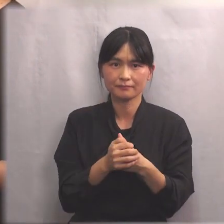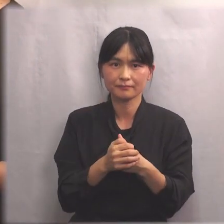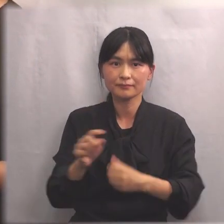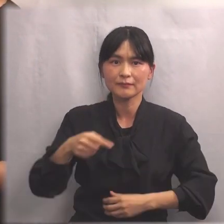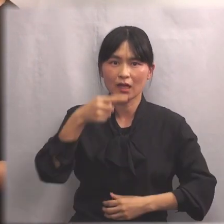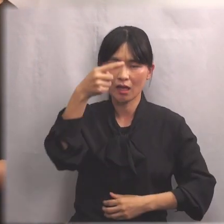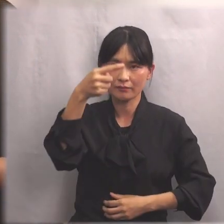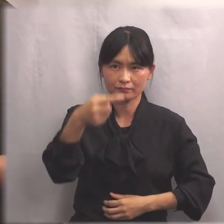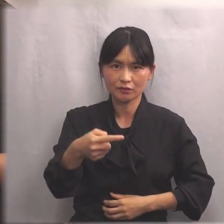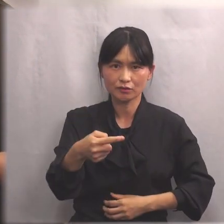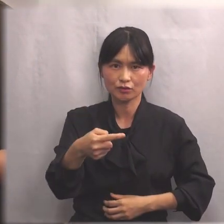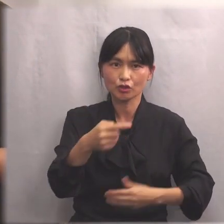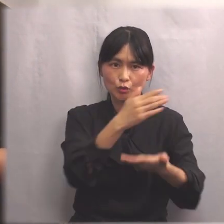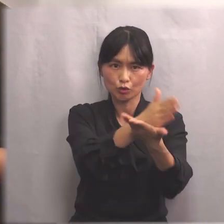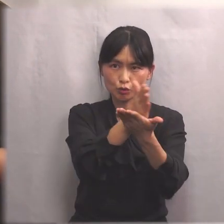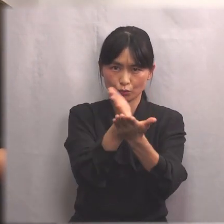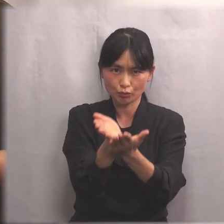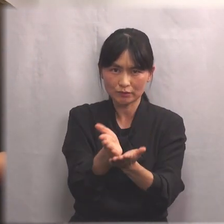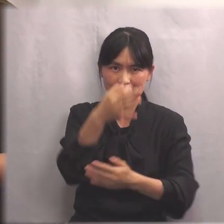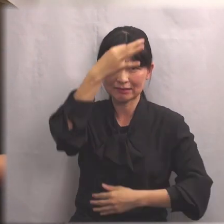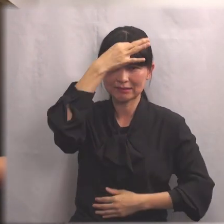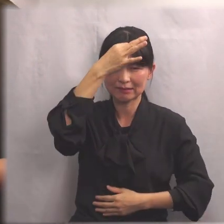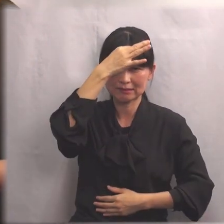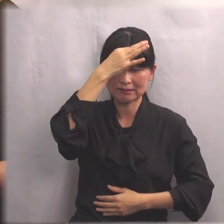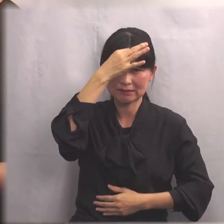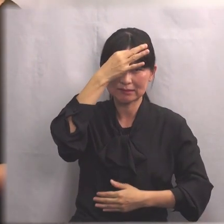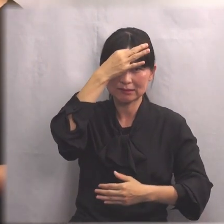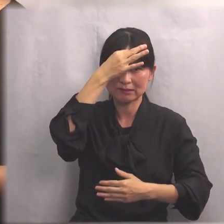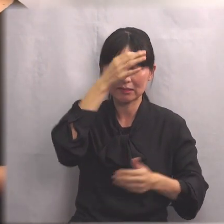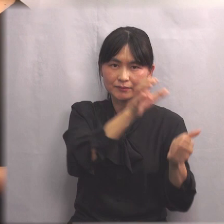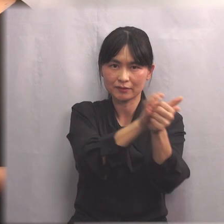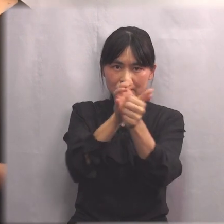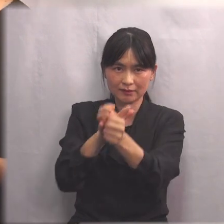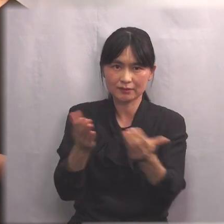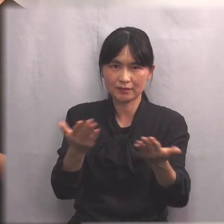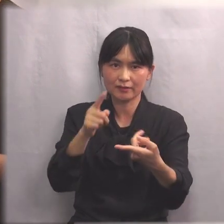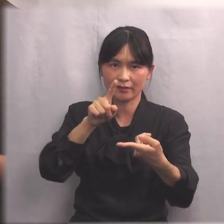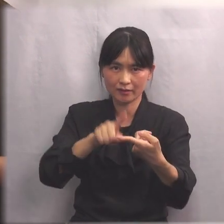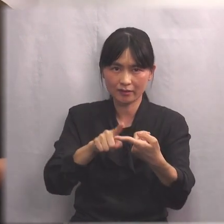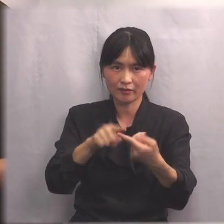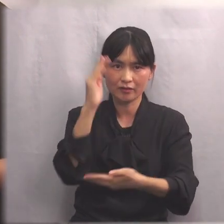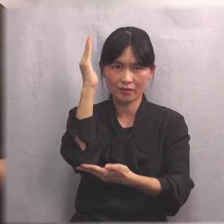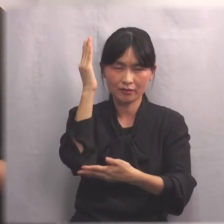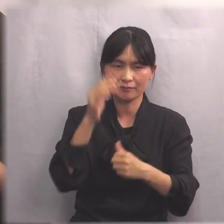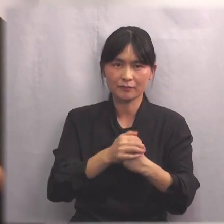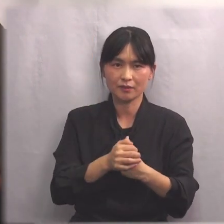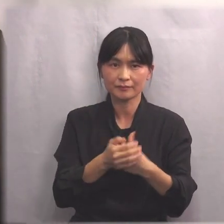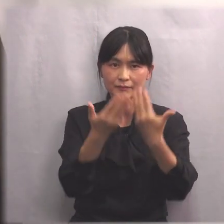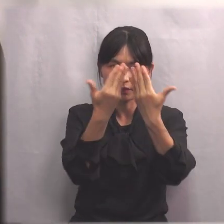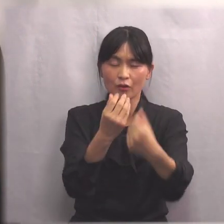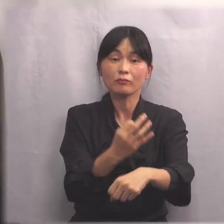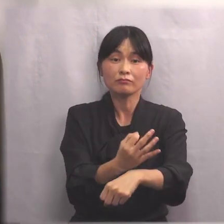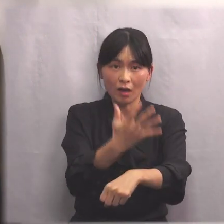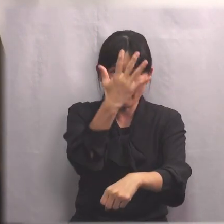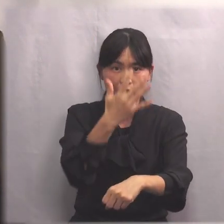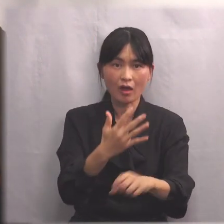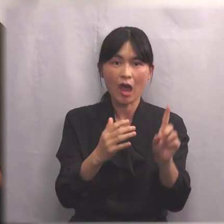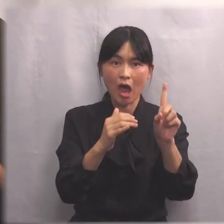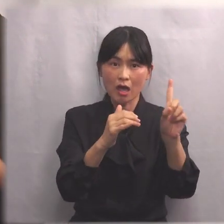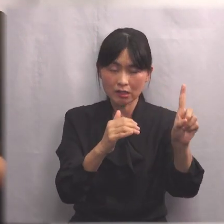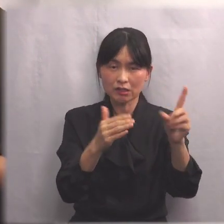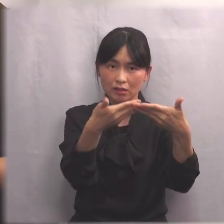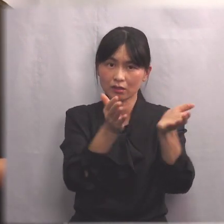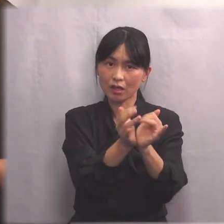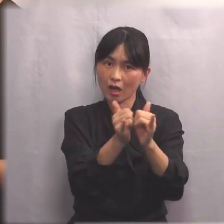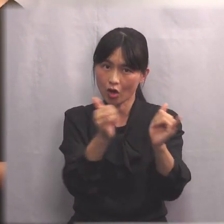다음으로 부문직능과제별위원회에 있어서도 저희는 혁신 제안을 드렸습니다. 내용은 간단합니다. 1당원